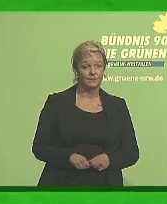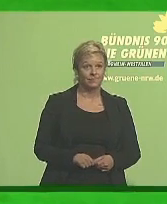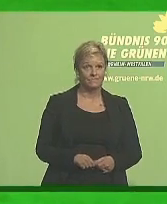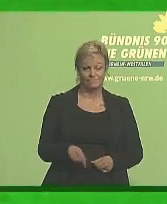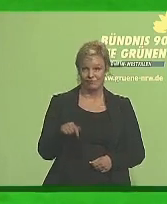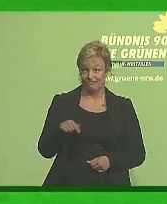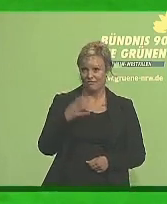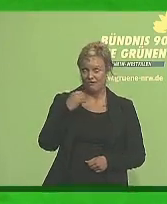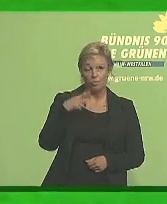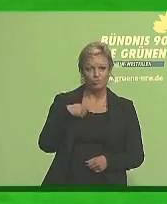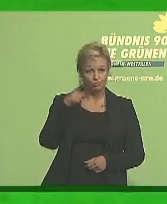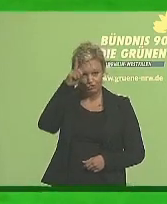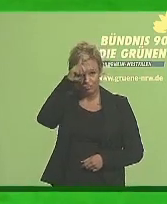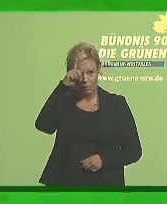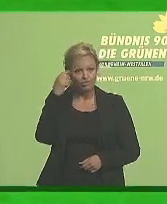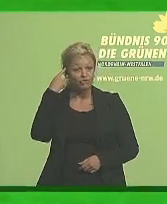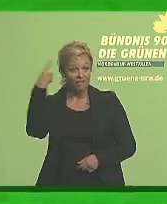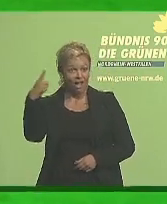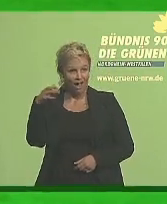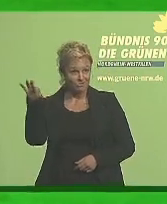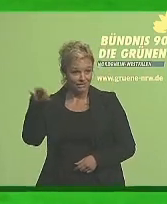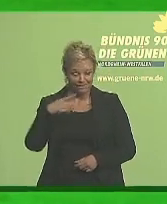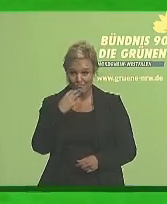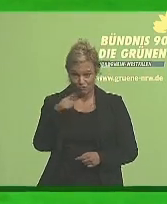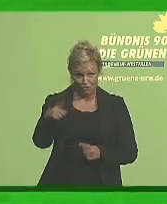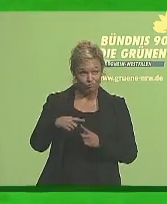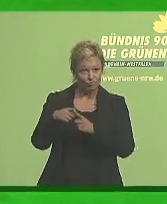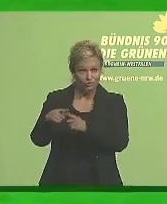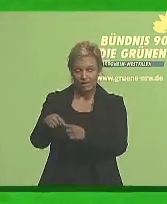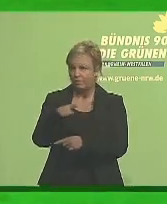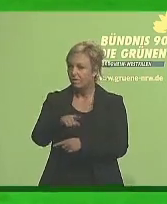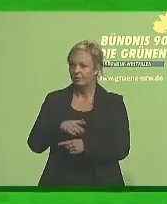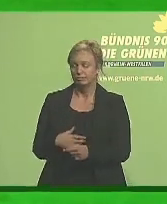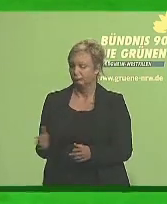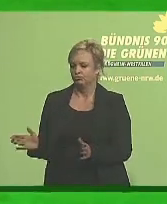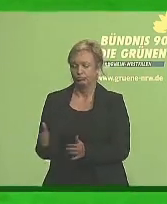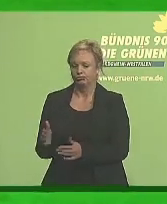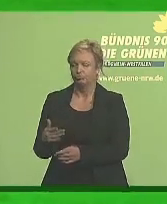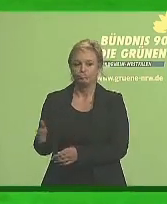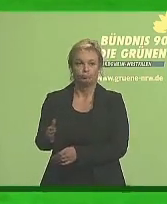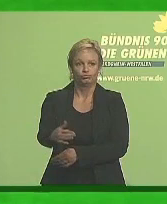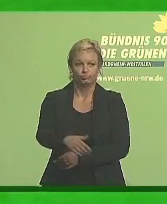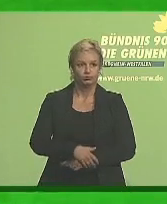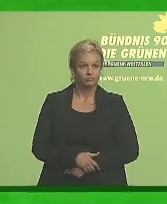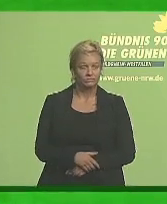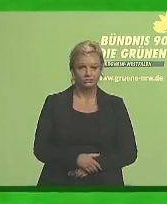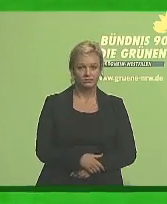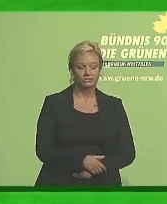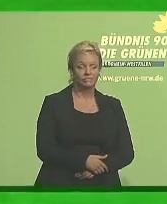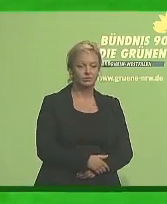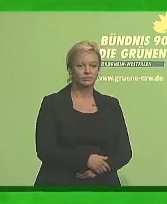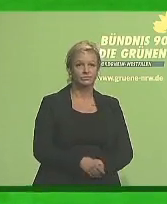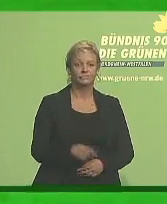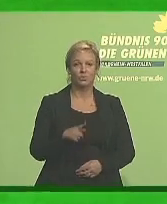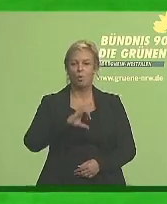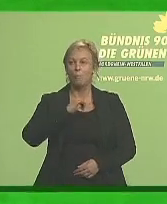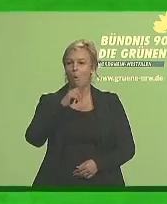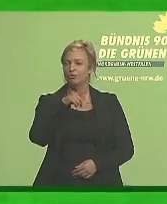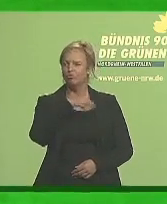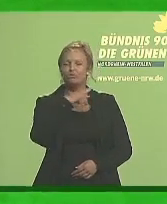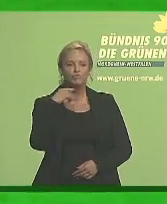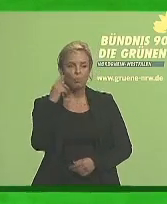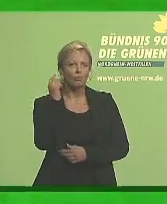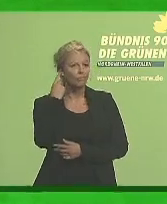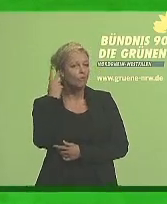Ratspräsidentschaft gesetzt worden sind, systematisch abräumt. Es ist heute Morgen öfter angeklungen, quer durch die Reden,